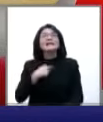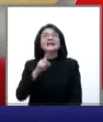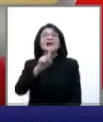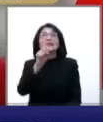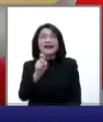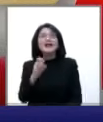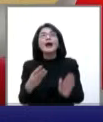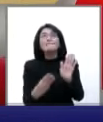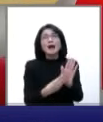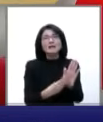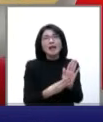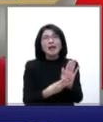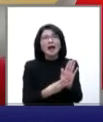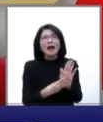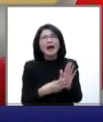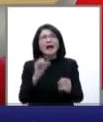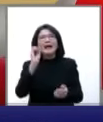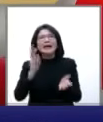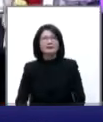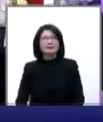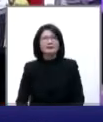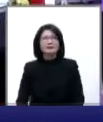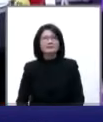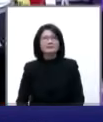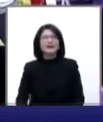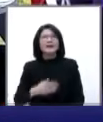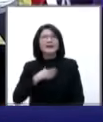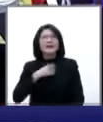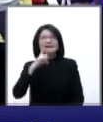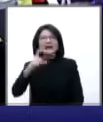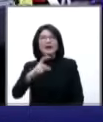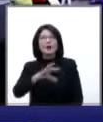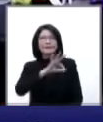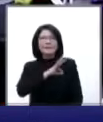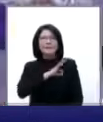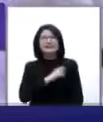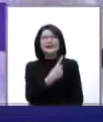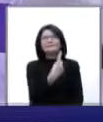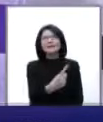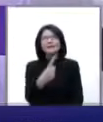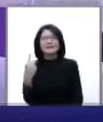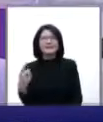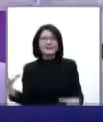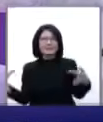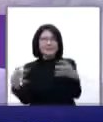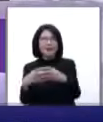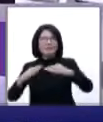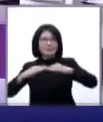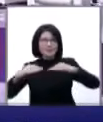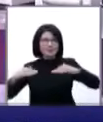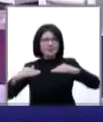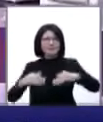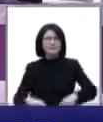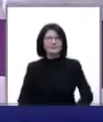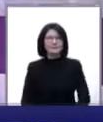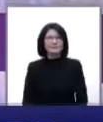e yang diulas oleh Pak Suko juga Mbak Monika Bagaimana How to say sesuatu di debat ini jadi sangat penting